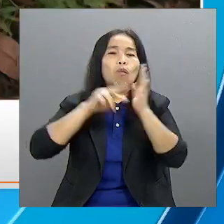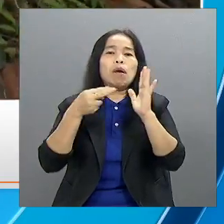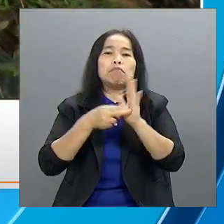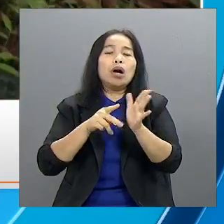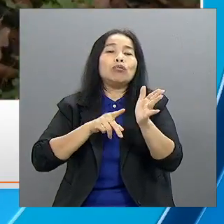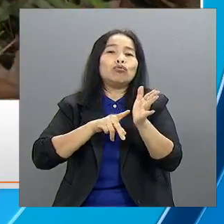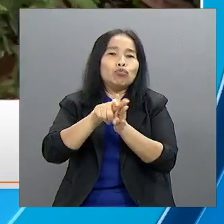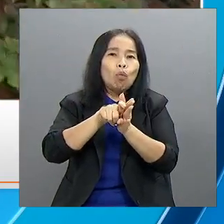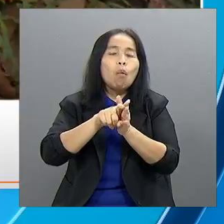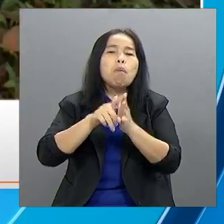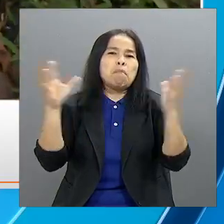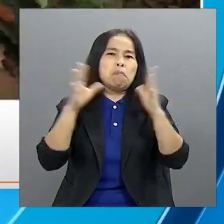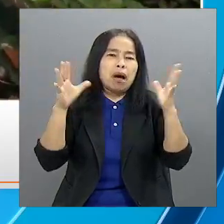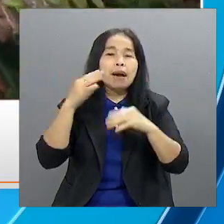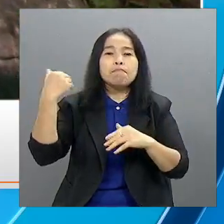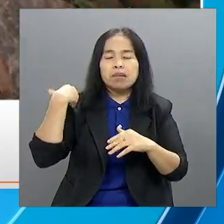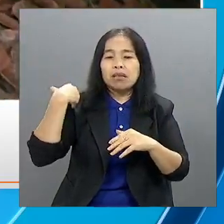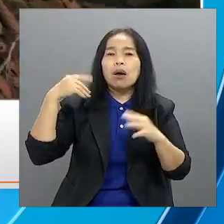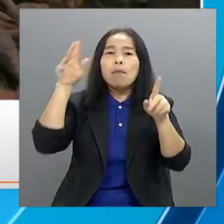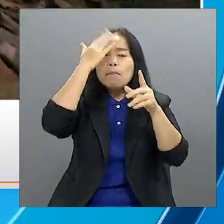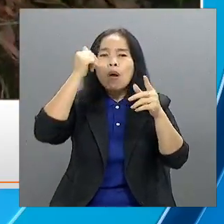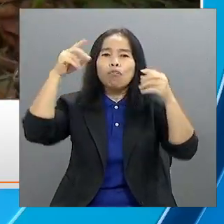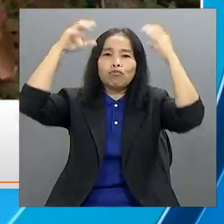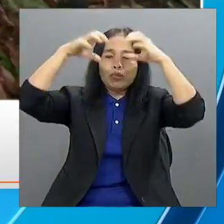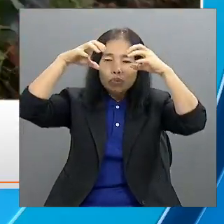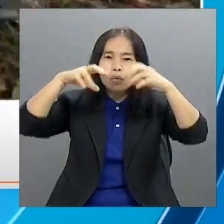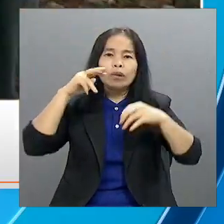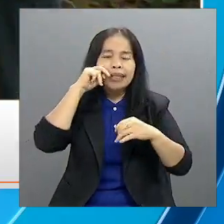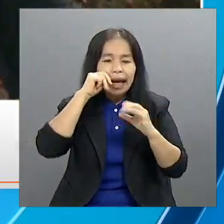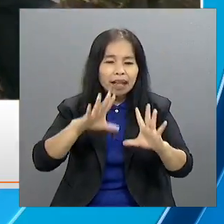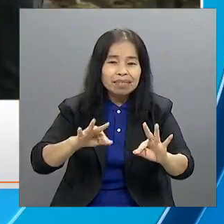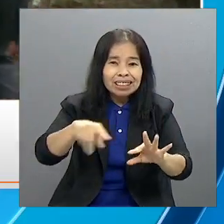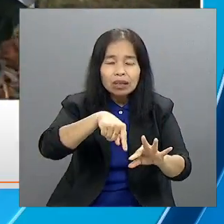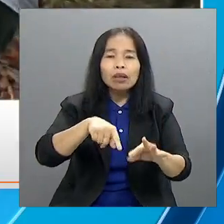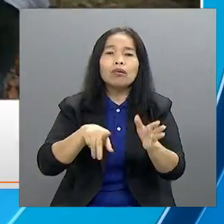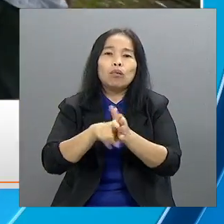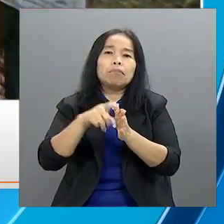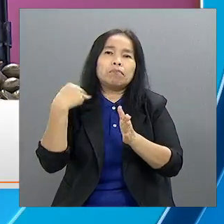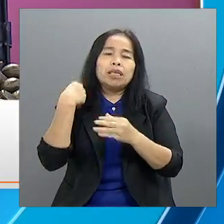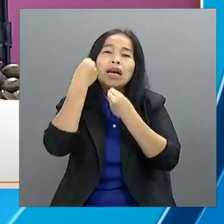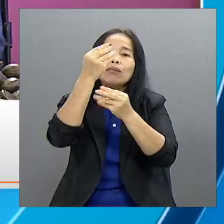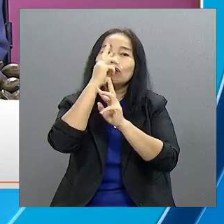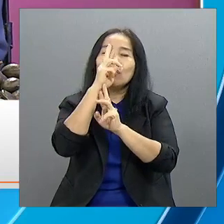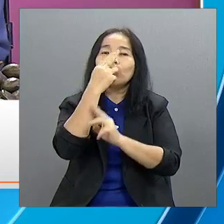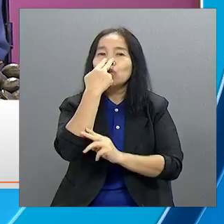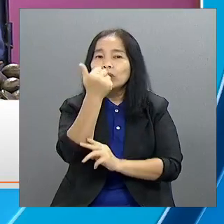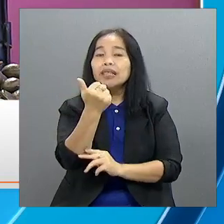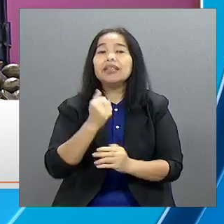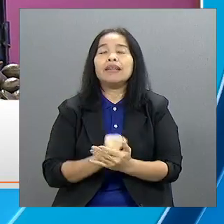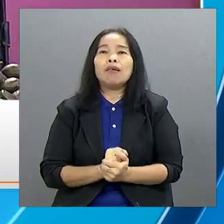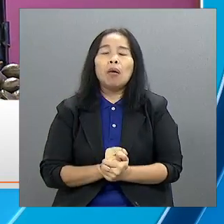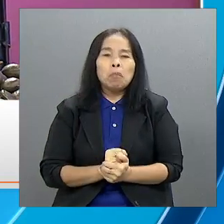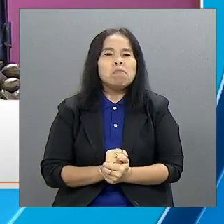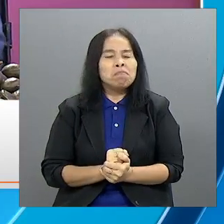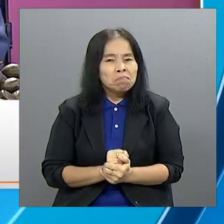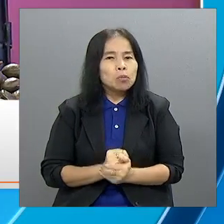มีผู้เสียชีวิตจากเห็ดพิษที่บริโภคเข้าไปด้วย ครับครับคุณหมอครับวันนี้ได้ความรู้เยอะเลยเกี่ยวกับการเลือกพืช